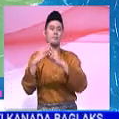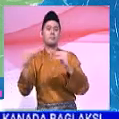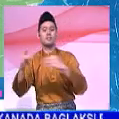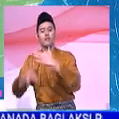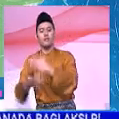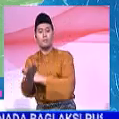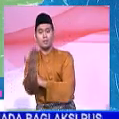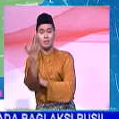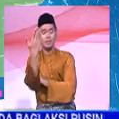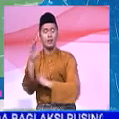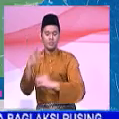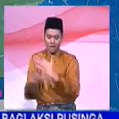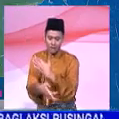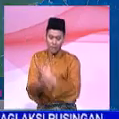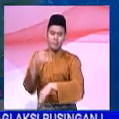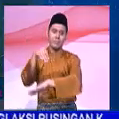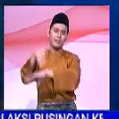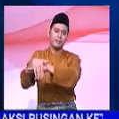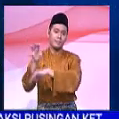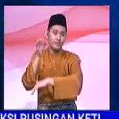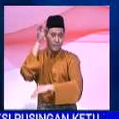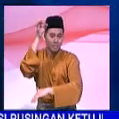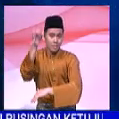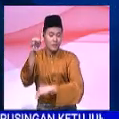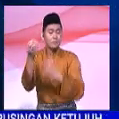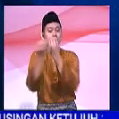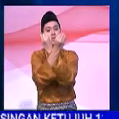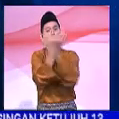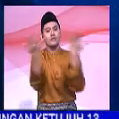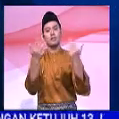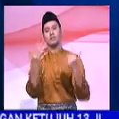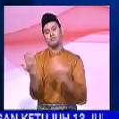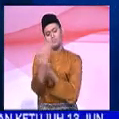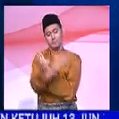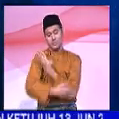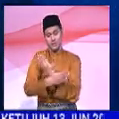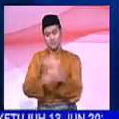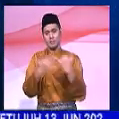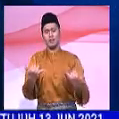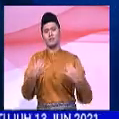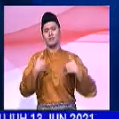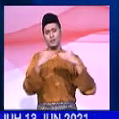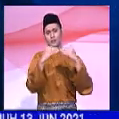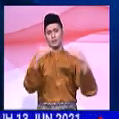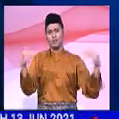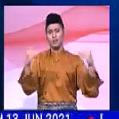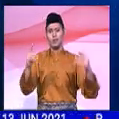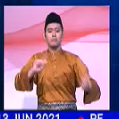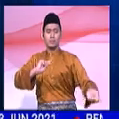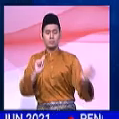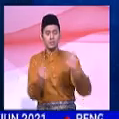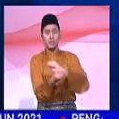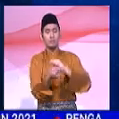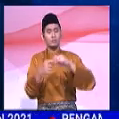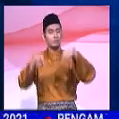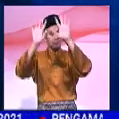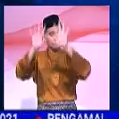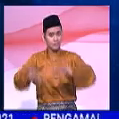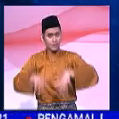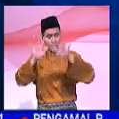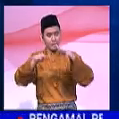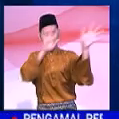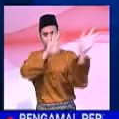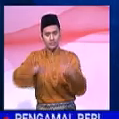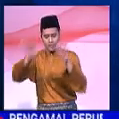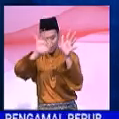awal malam nanti. Untuk makluman semua penonton, negara kini masih lagi berada dalam fasa peralihan monsun yang dijangka akan berakhir